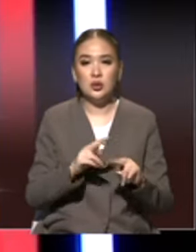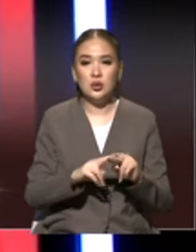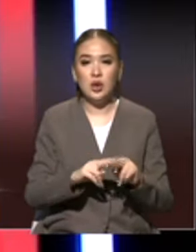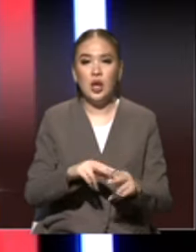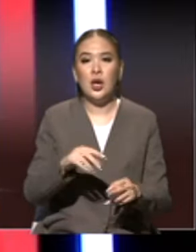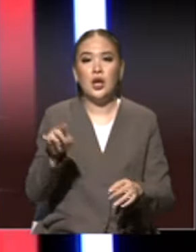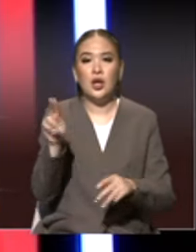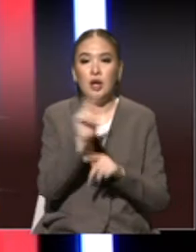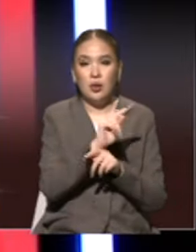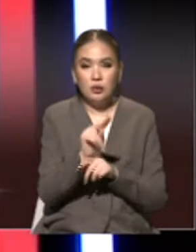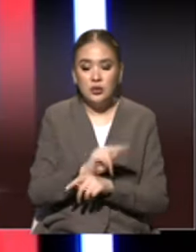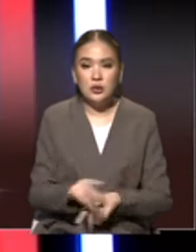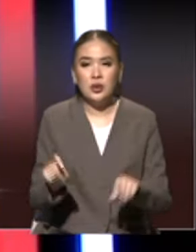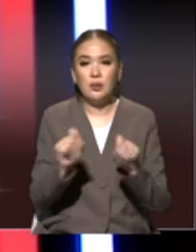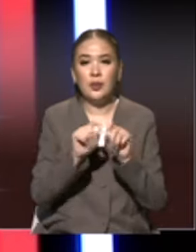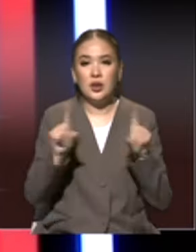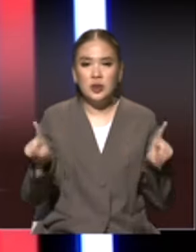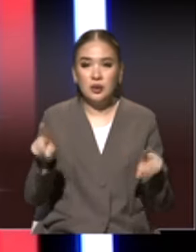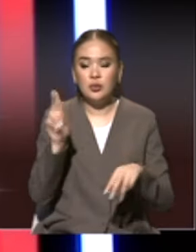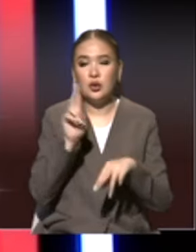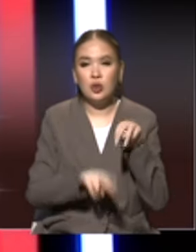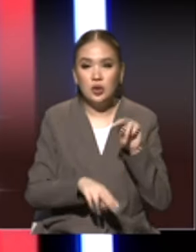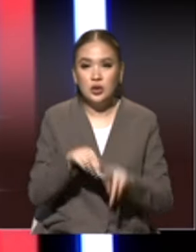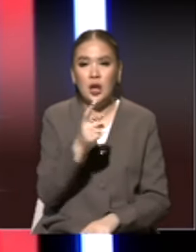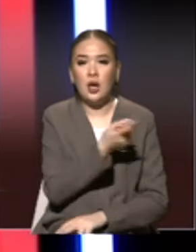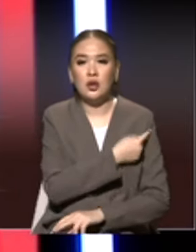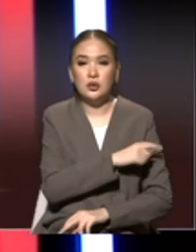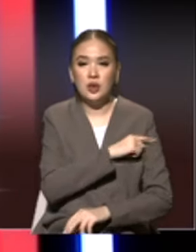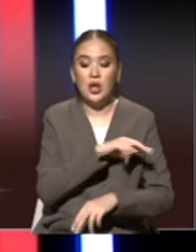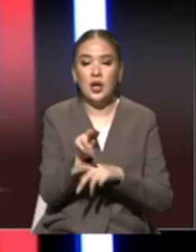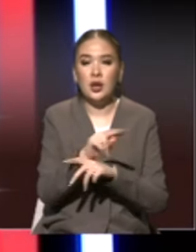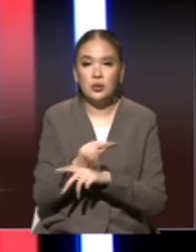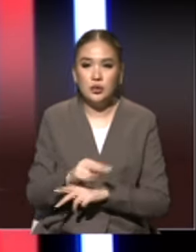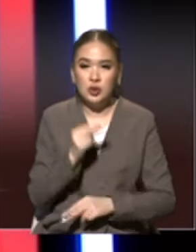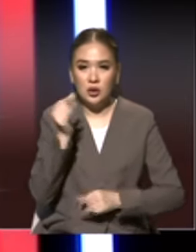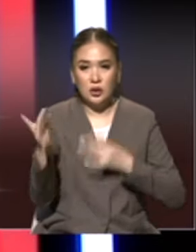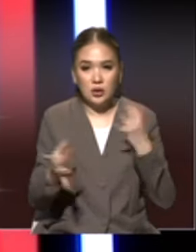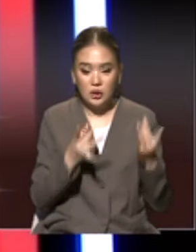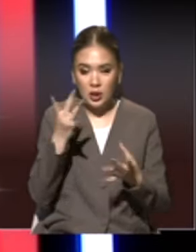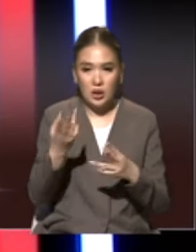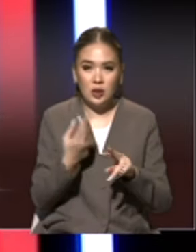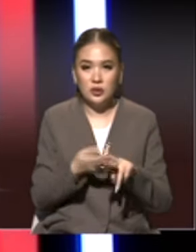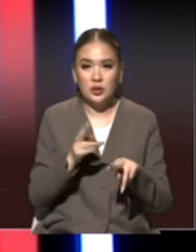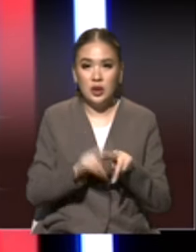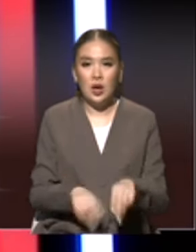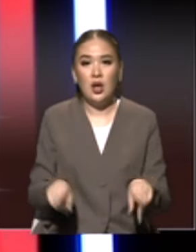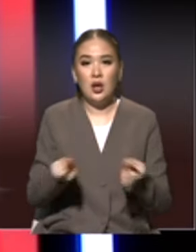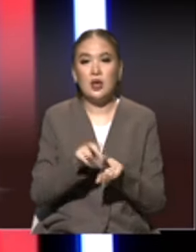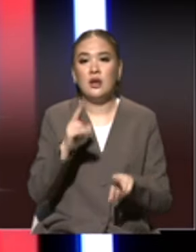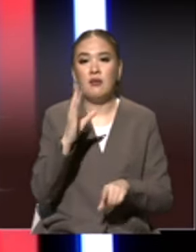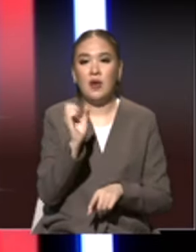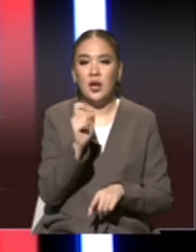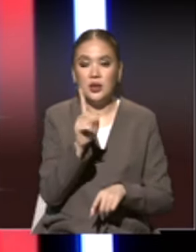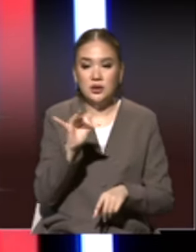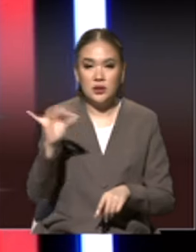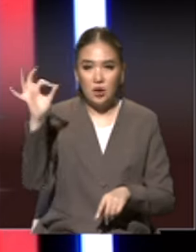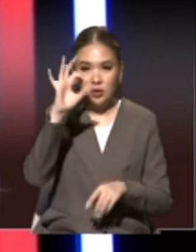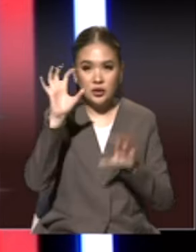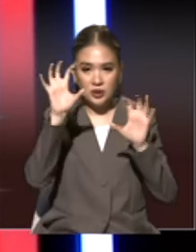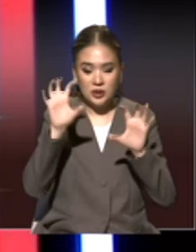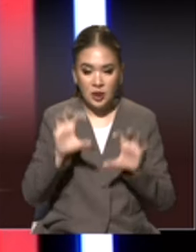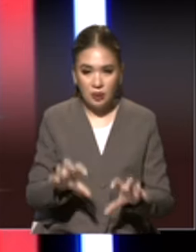ремонт, ана мектептің, рахмет Сейітхан мырза, ремонттарында жұмыс жасайтындар осылар. Сосын қазір мемлекеттік сатып алу туралы заң